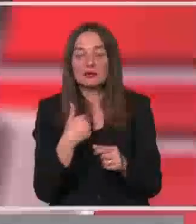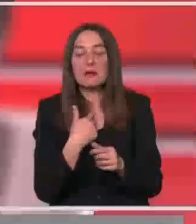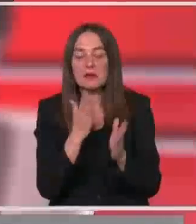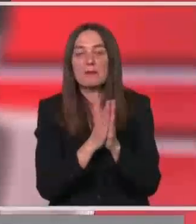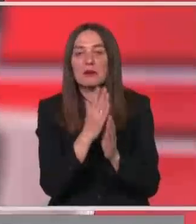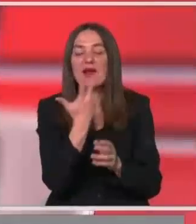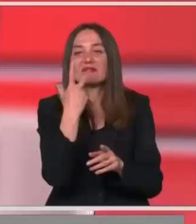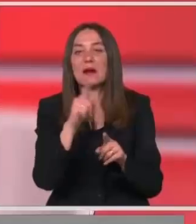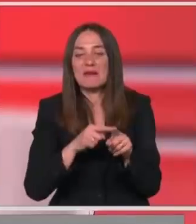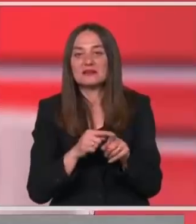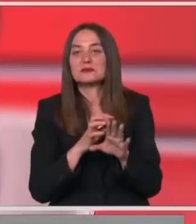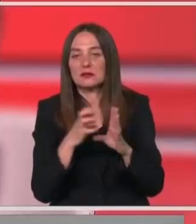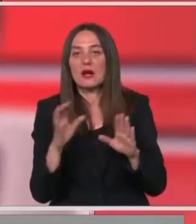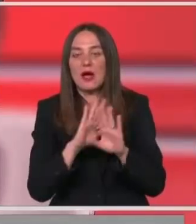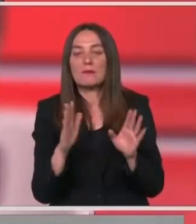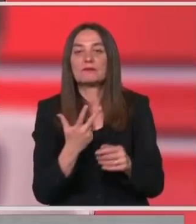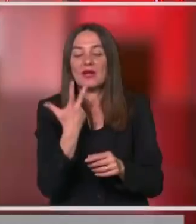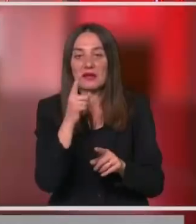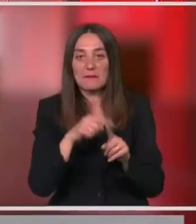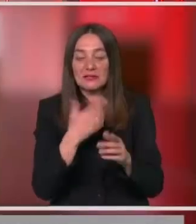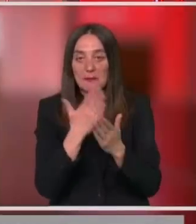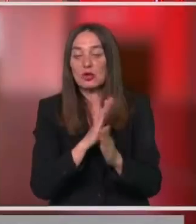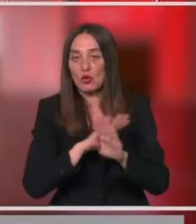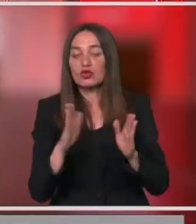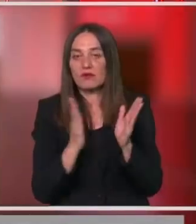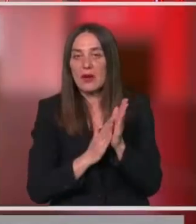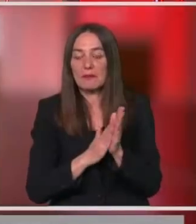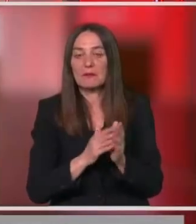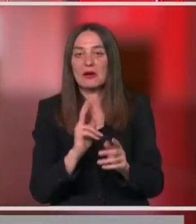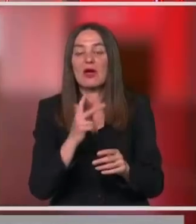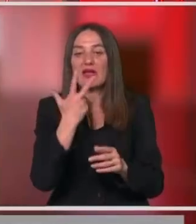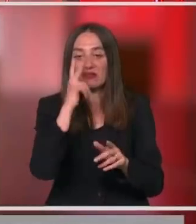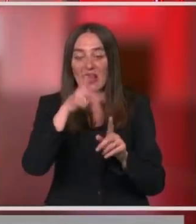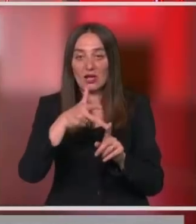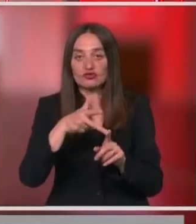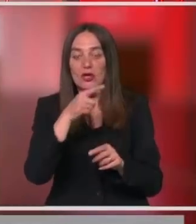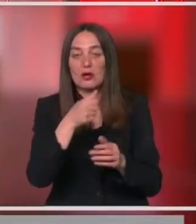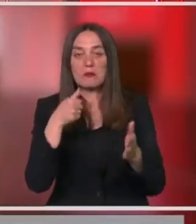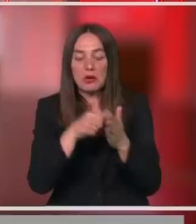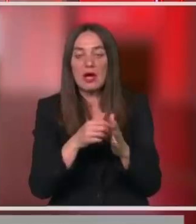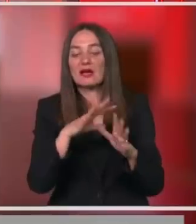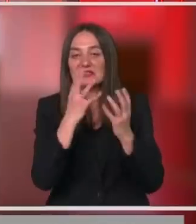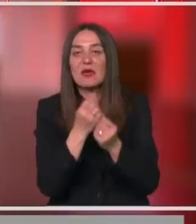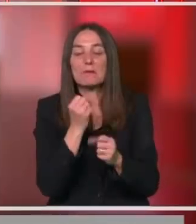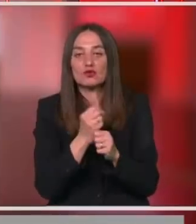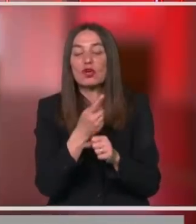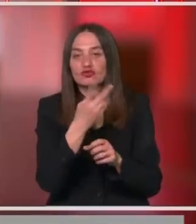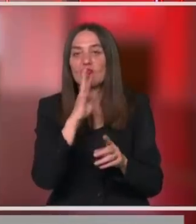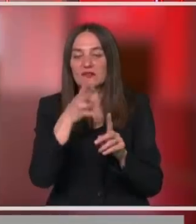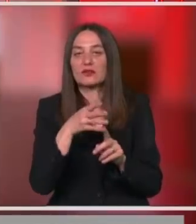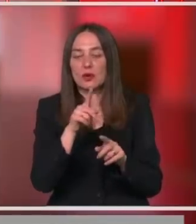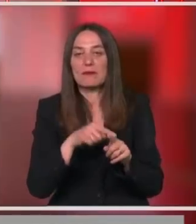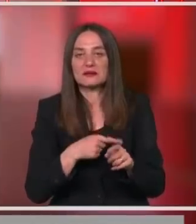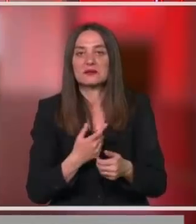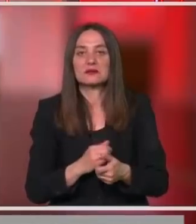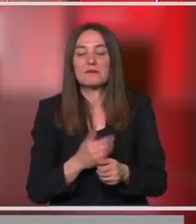da traje 3 meseca. Ako kažemo će za 3 meseca biti gotovo sve i da se 3. meseca uključi dugme i svi krenemo da se vraćamo